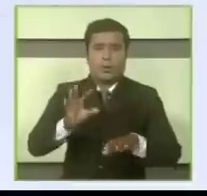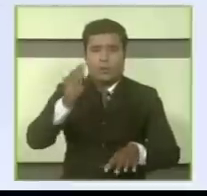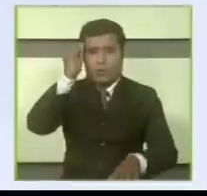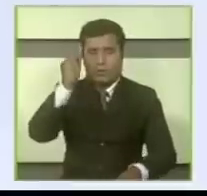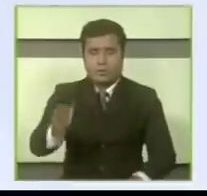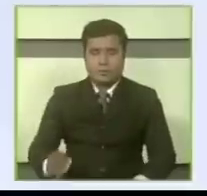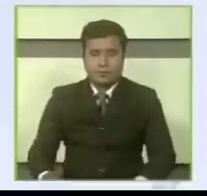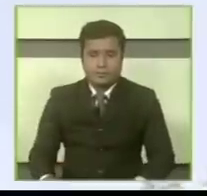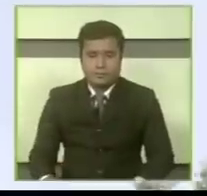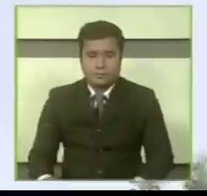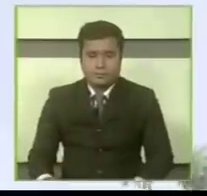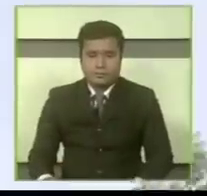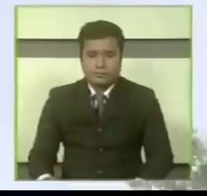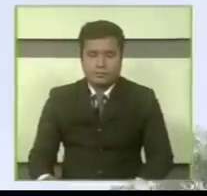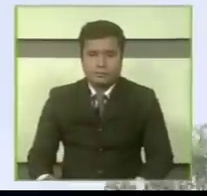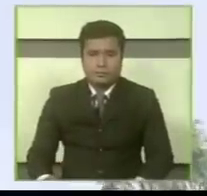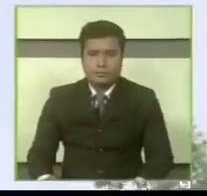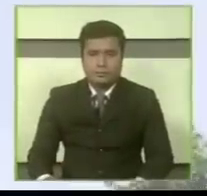আবহাওয়া অধিদপ্তর।